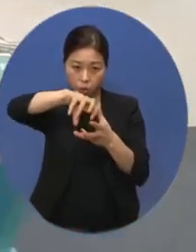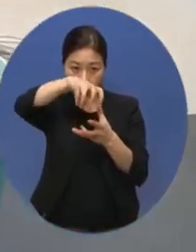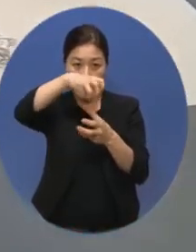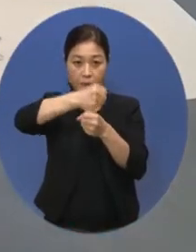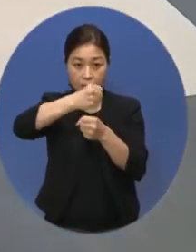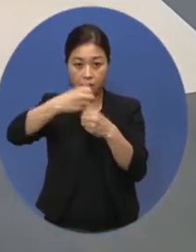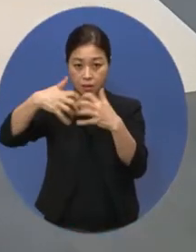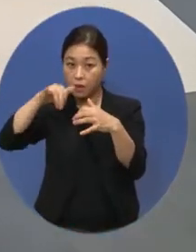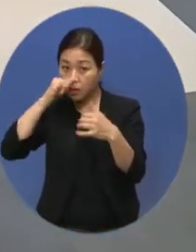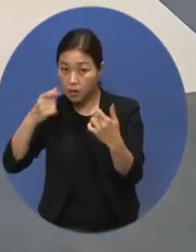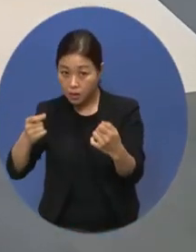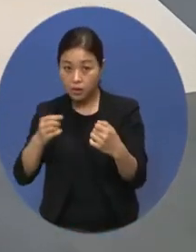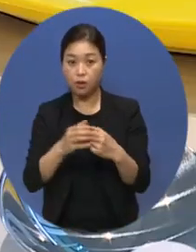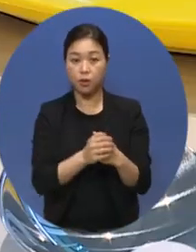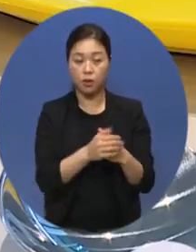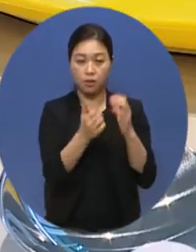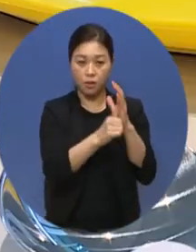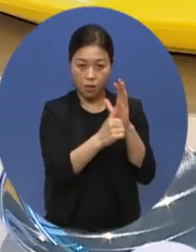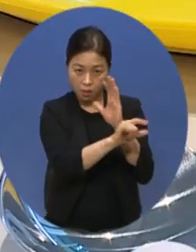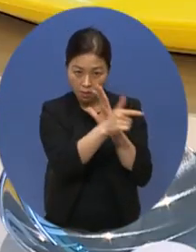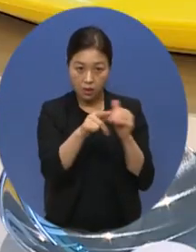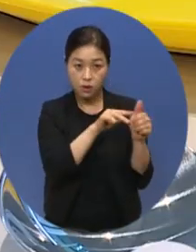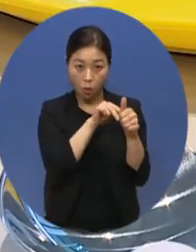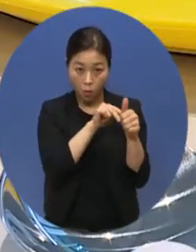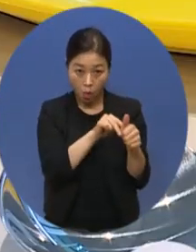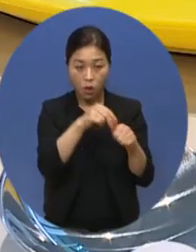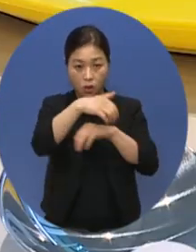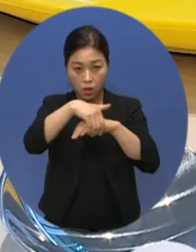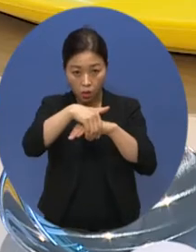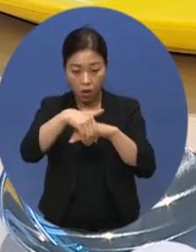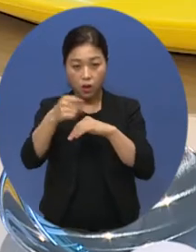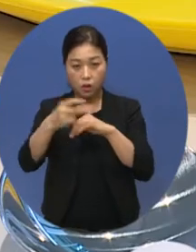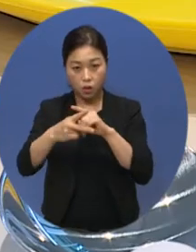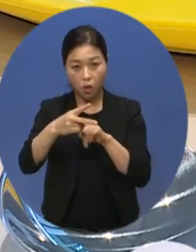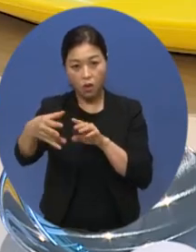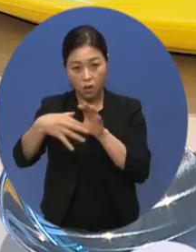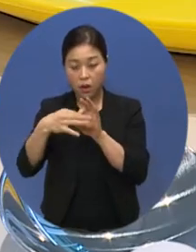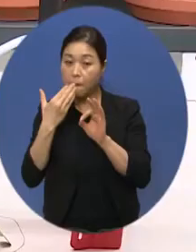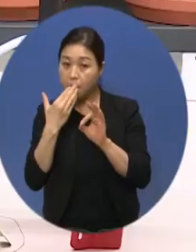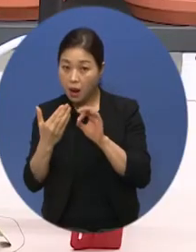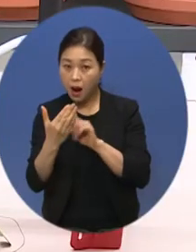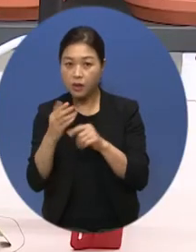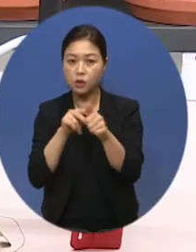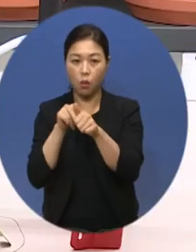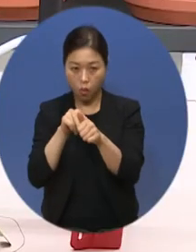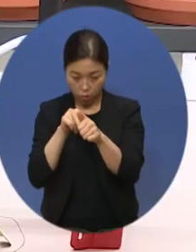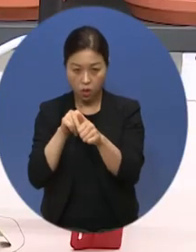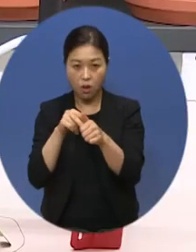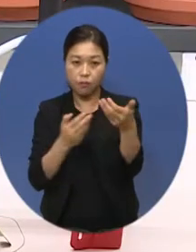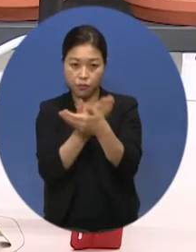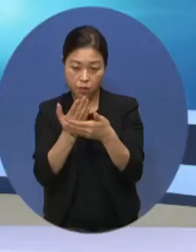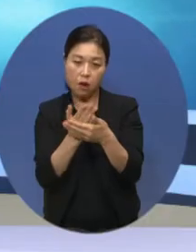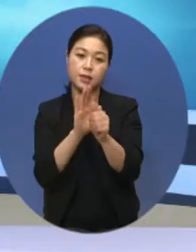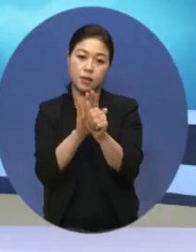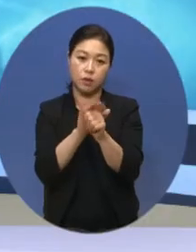보조기기 브랜드별 정보와 설계도, 활용 가이드라인 등을 공유하고 지원할 계획입니다.